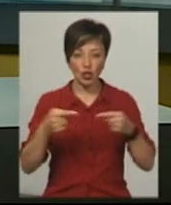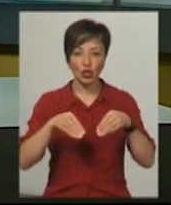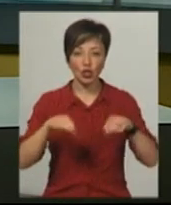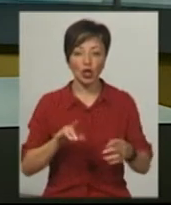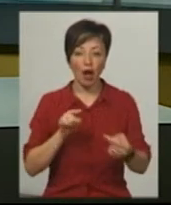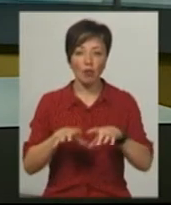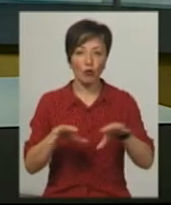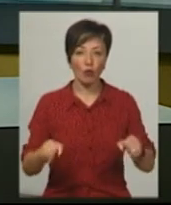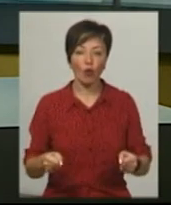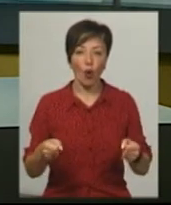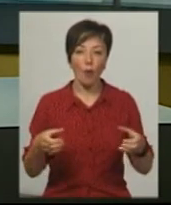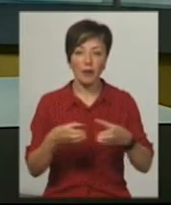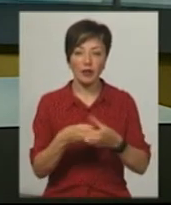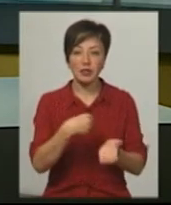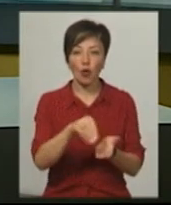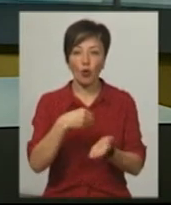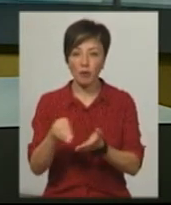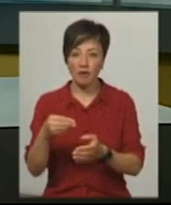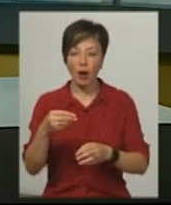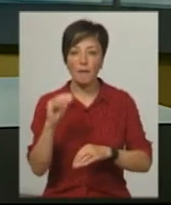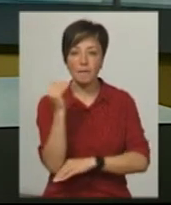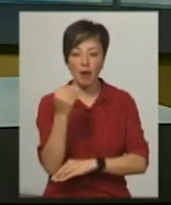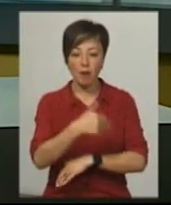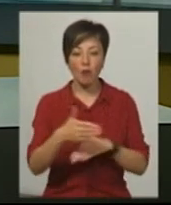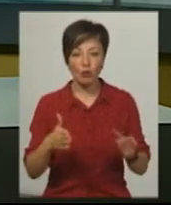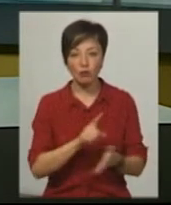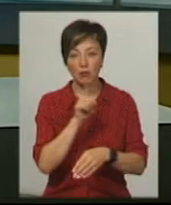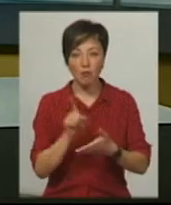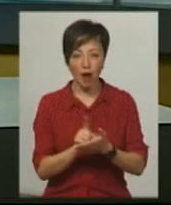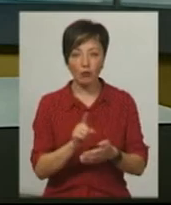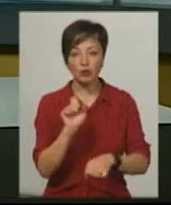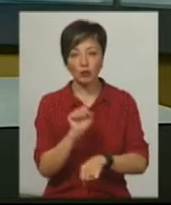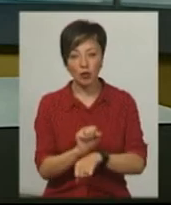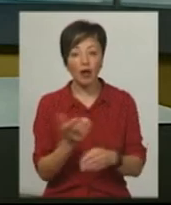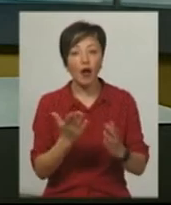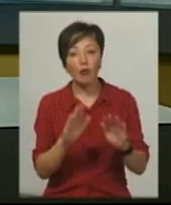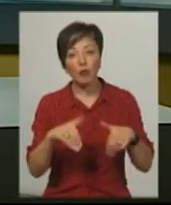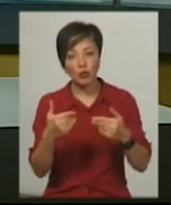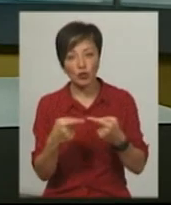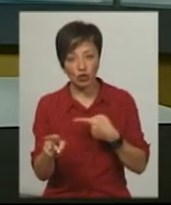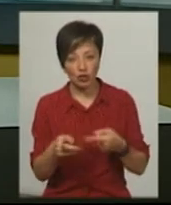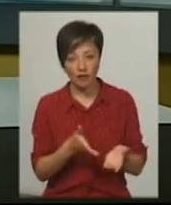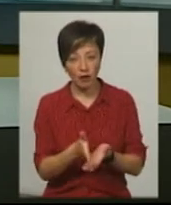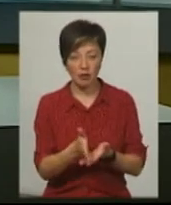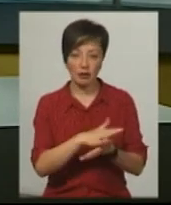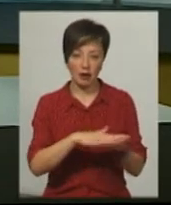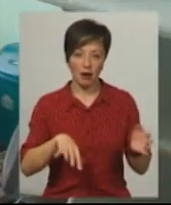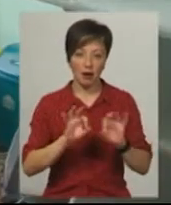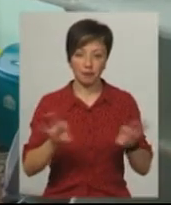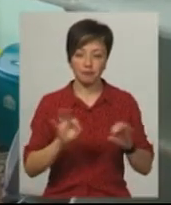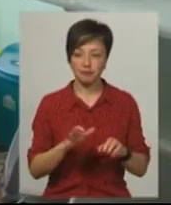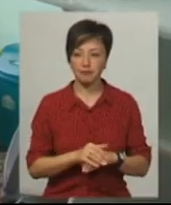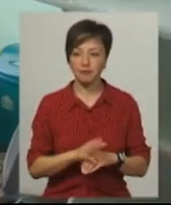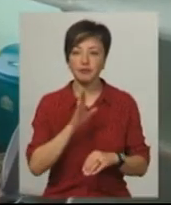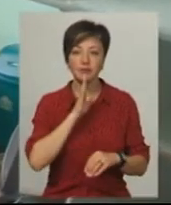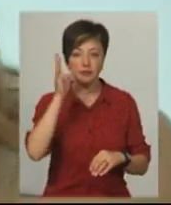комітету, закупівлю бебі-боксів мають призупинити. Яку альтернативу натомість пропонують породіллям – далі у сюжеті.